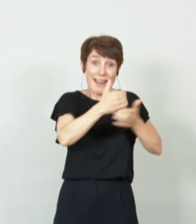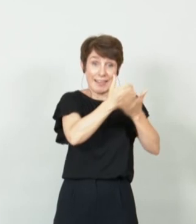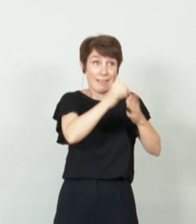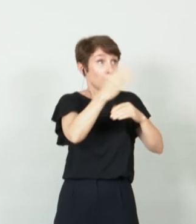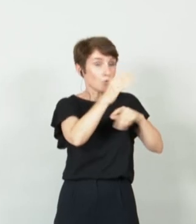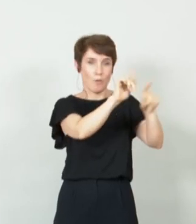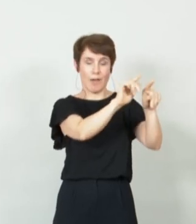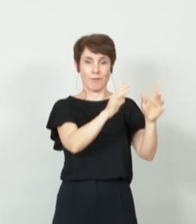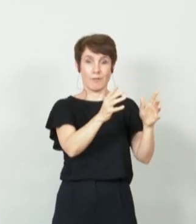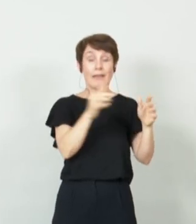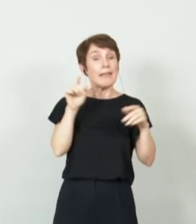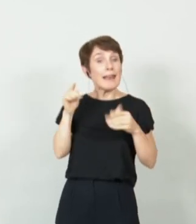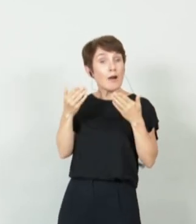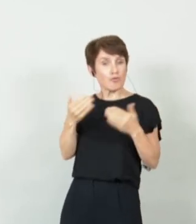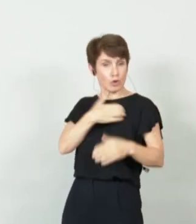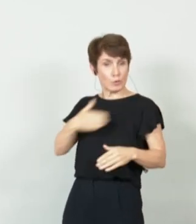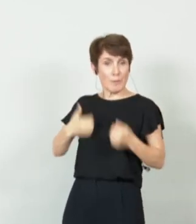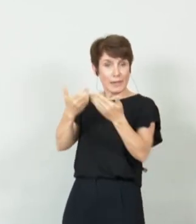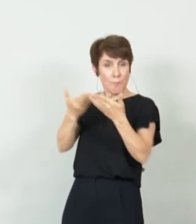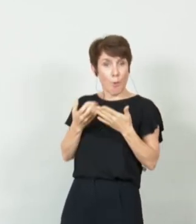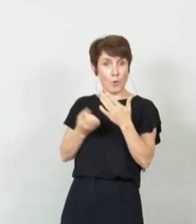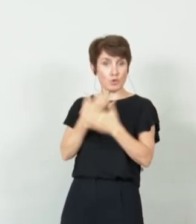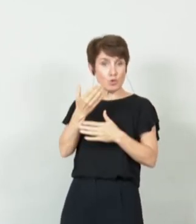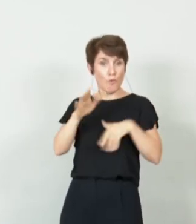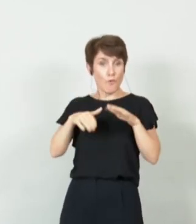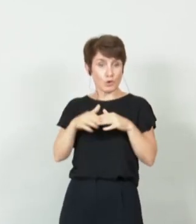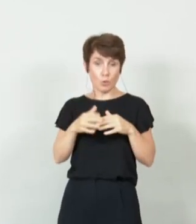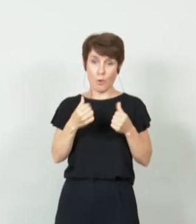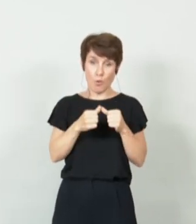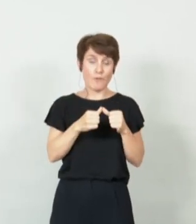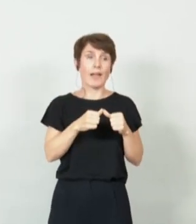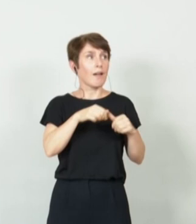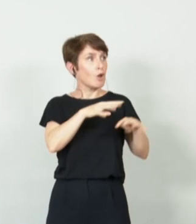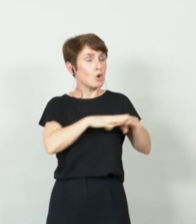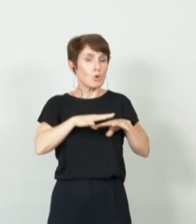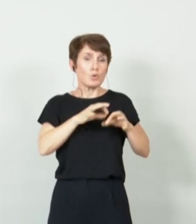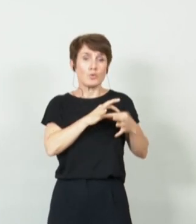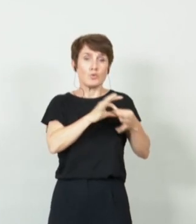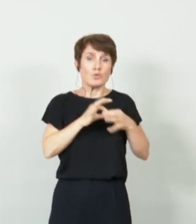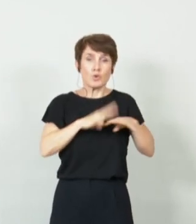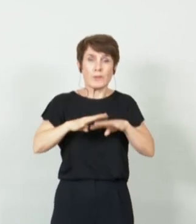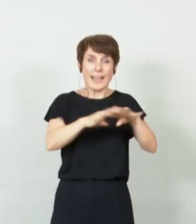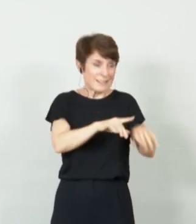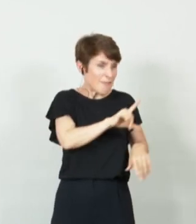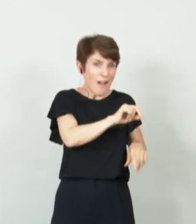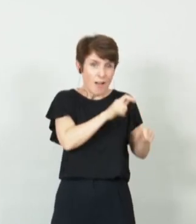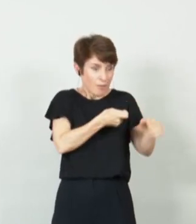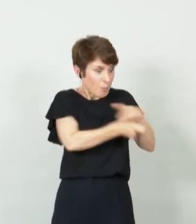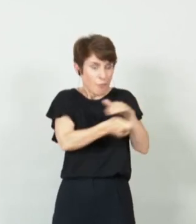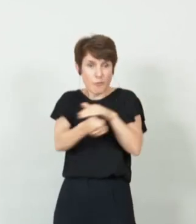fonctionnement c'est pour proposer par la mairie avec inversement pour chacune de la vingtaine des unions de quartier on se retrouve avec un